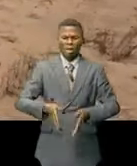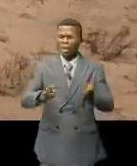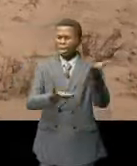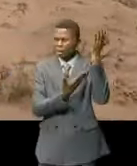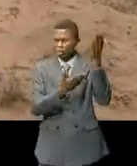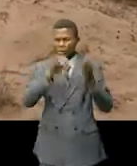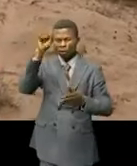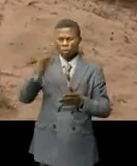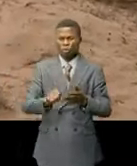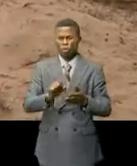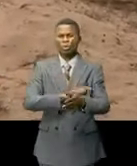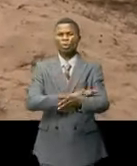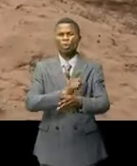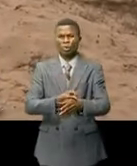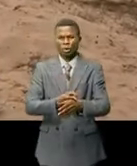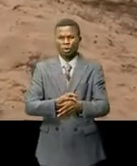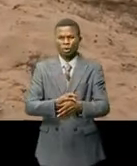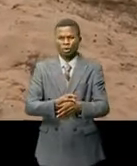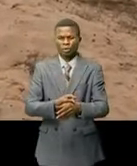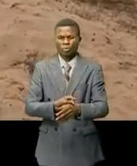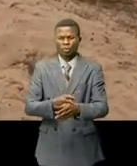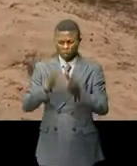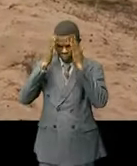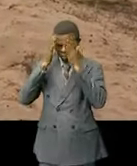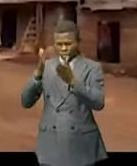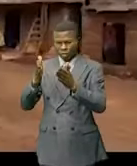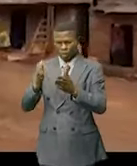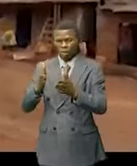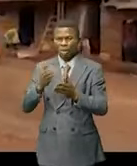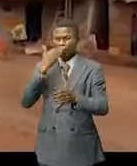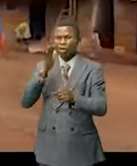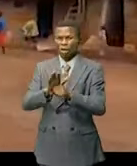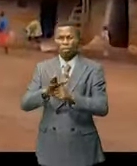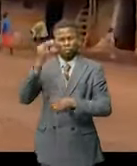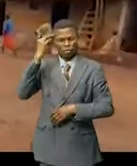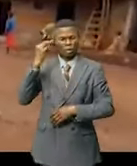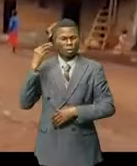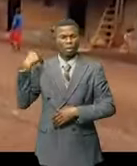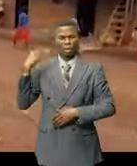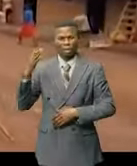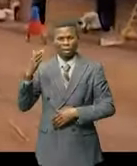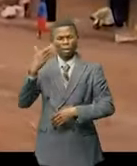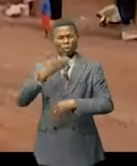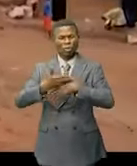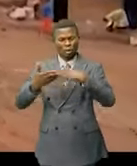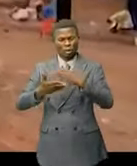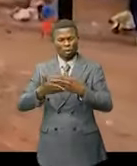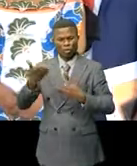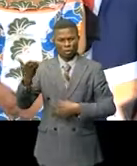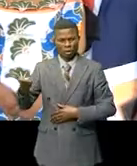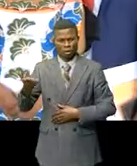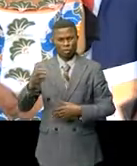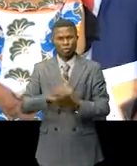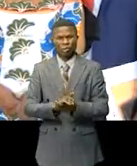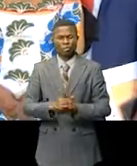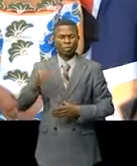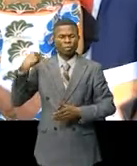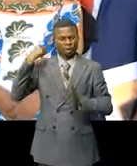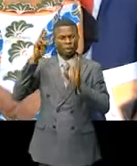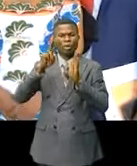Kivu et va s'y pencher à rassurer le ministre d'État Alexis Guissaro. Le